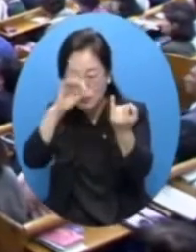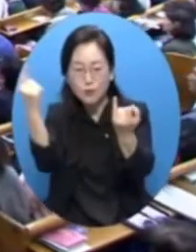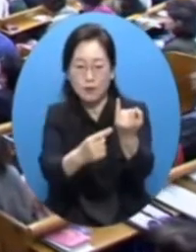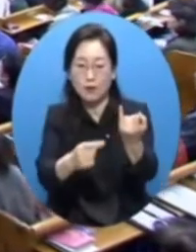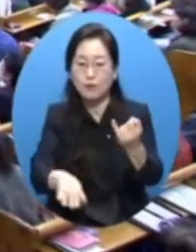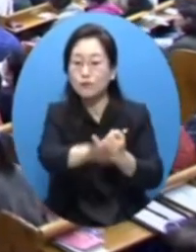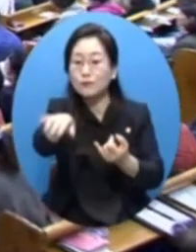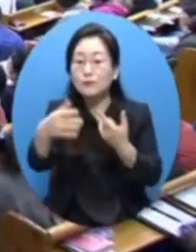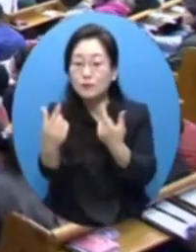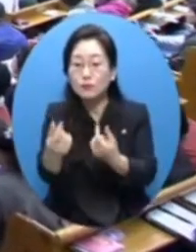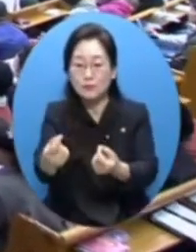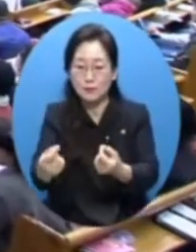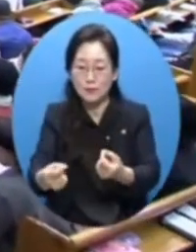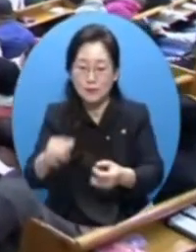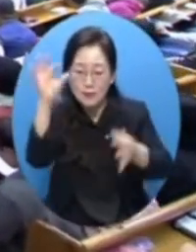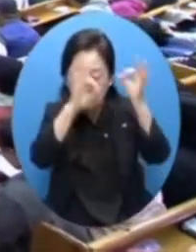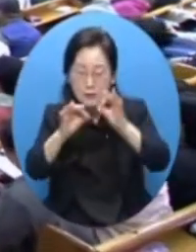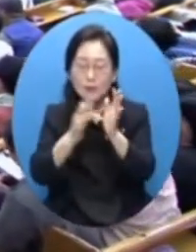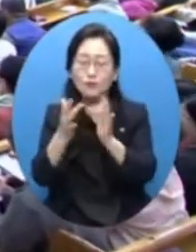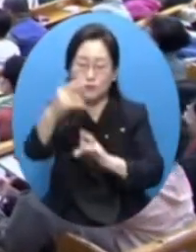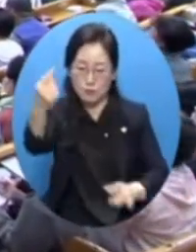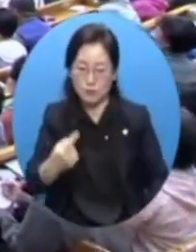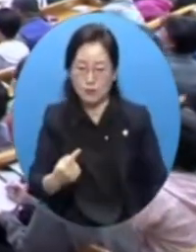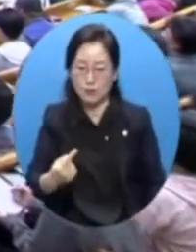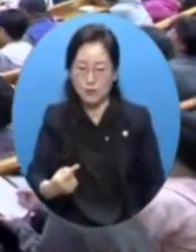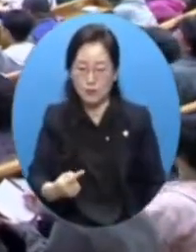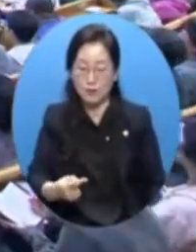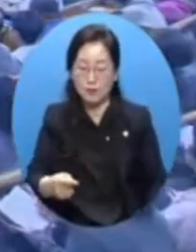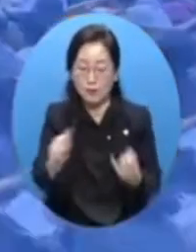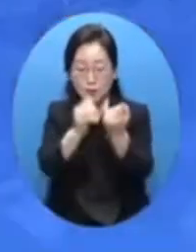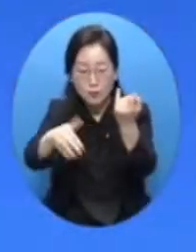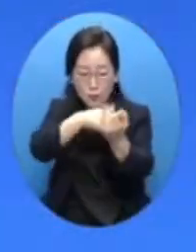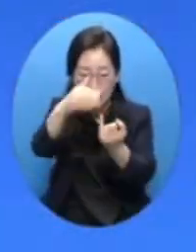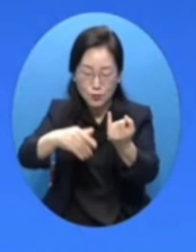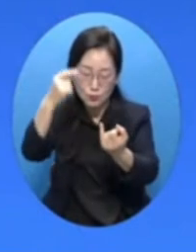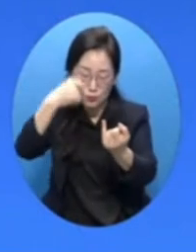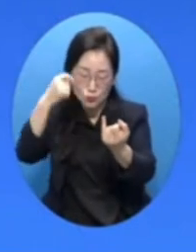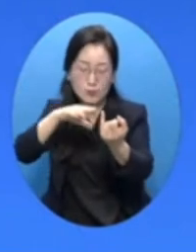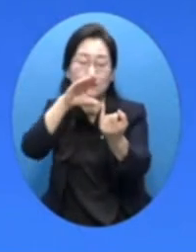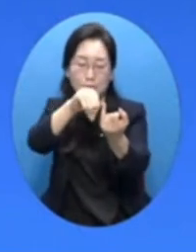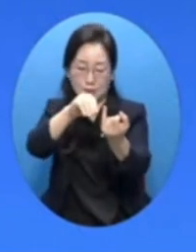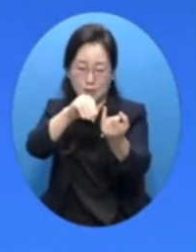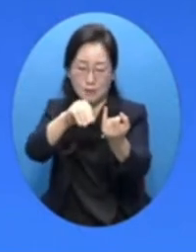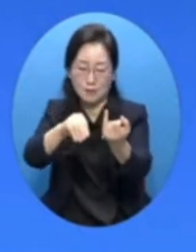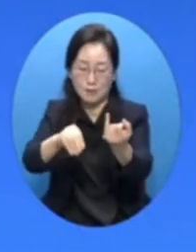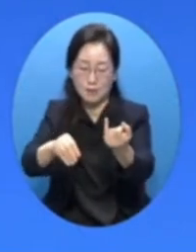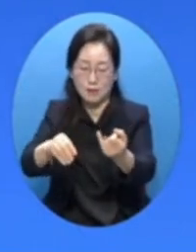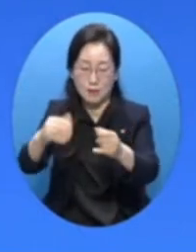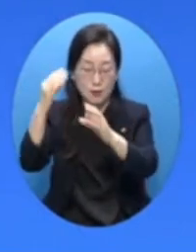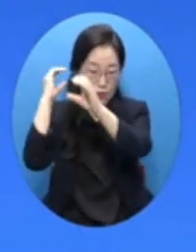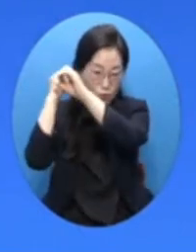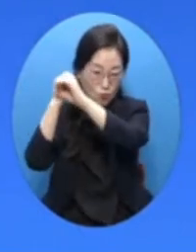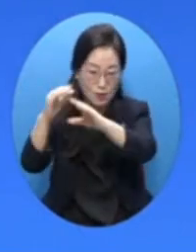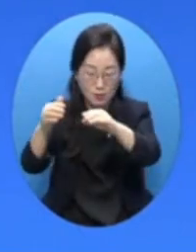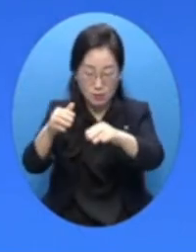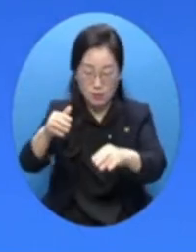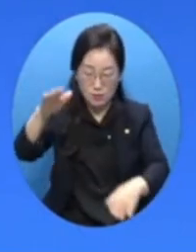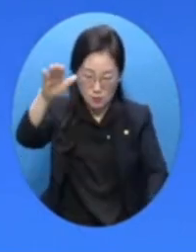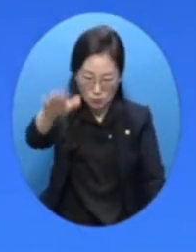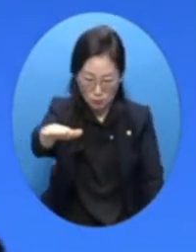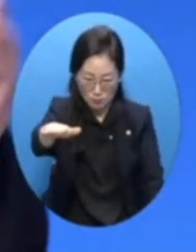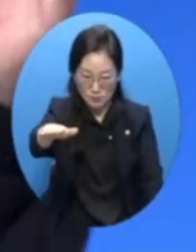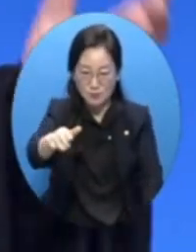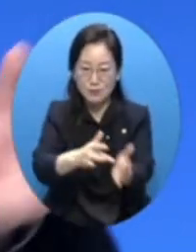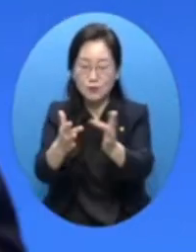있는 자를 주님 찾아오십니다. 주님께서 과부의 눈물을 멈추게 하시고 그리고 관에 손을 대시고 주님